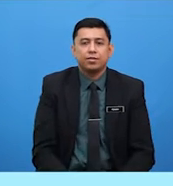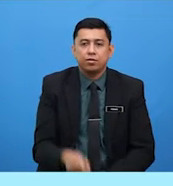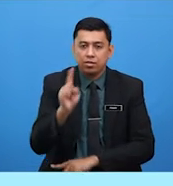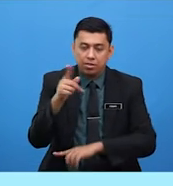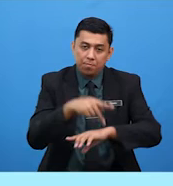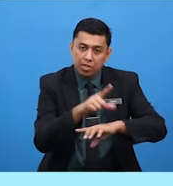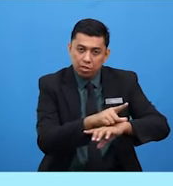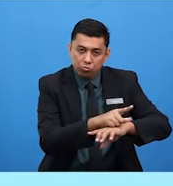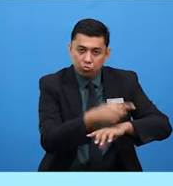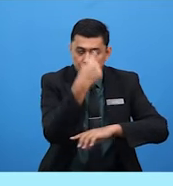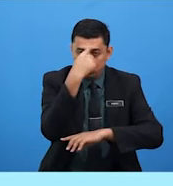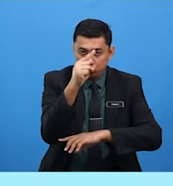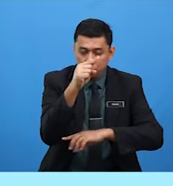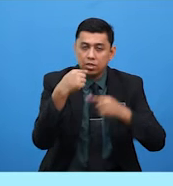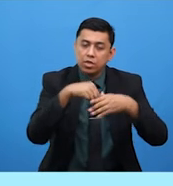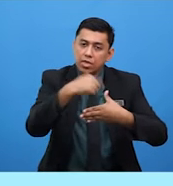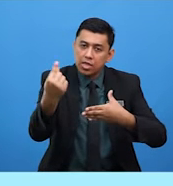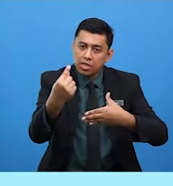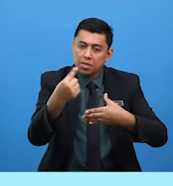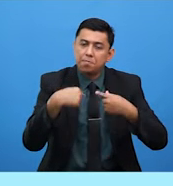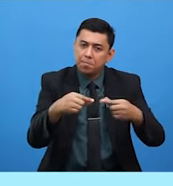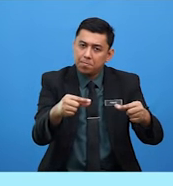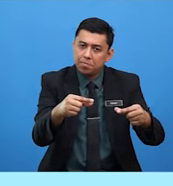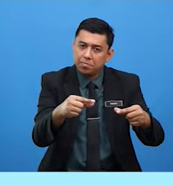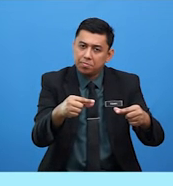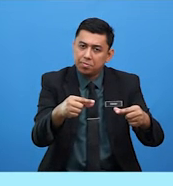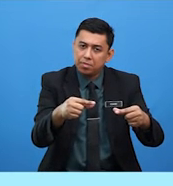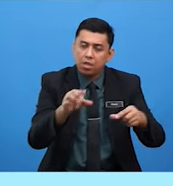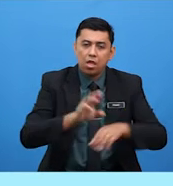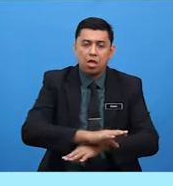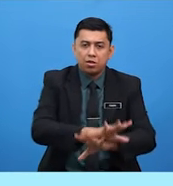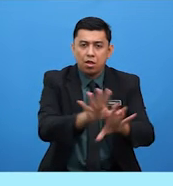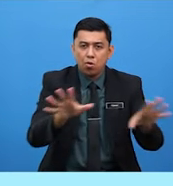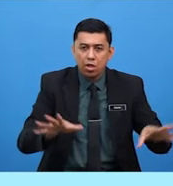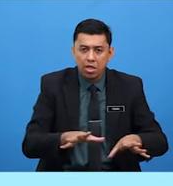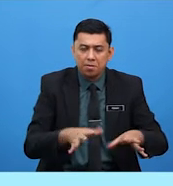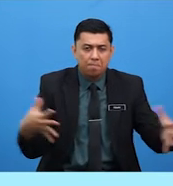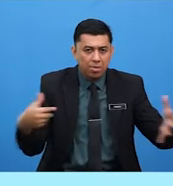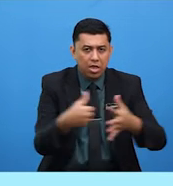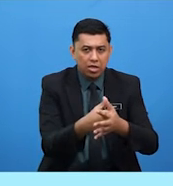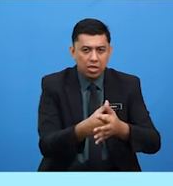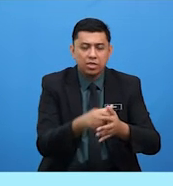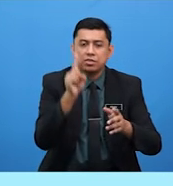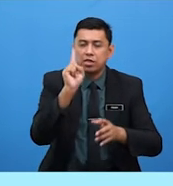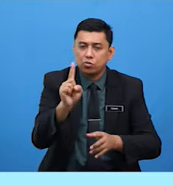Manakala untuk gas, zarah-zarahnya bergerak secara rawat dan berlanggar antara satu sama lain.